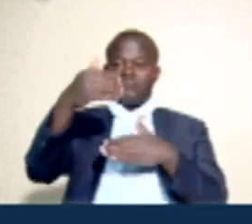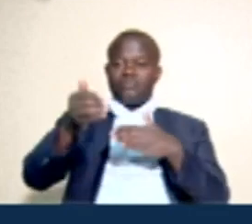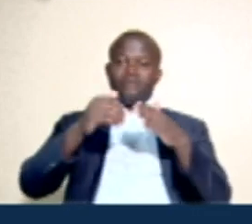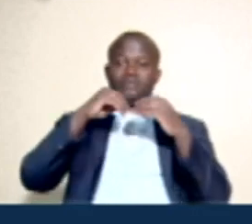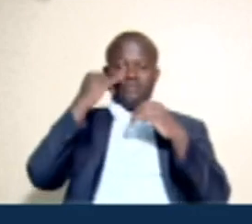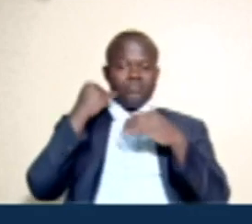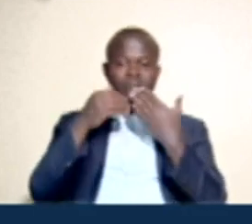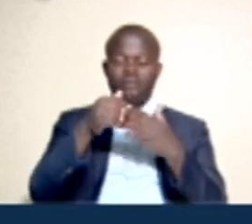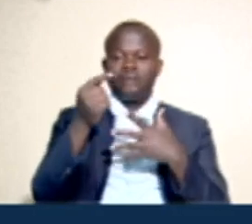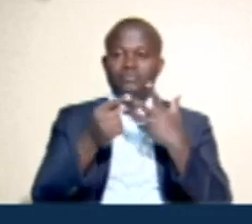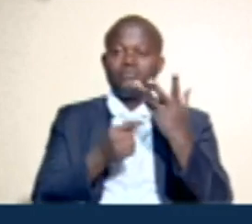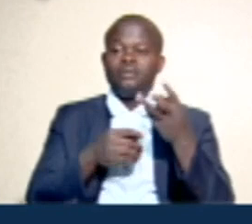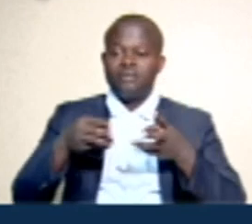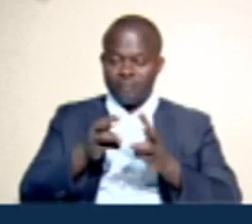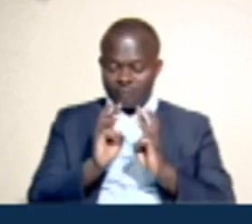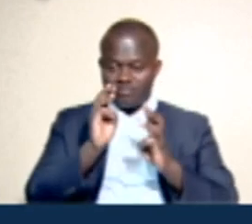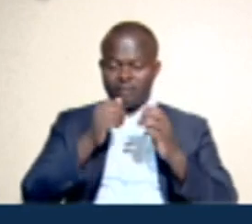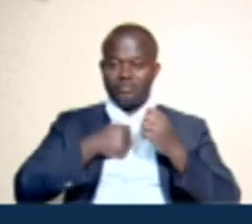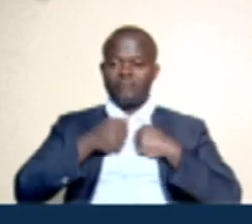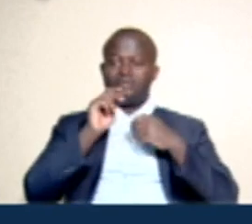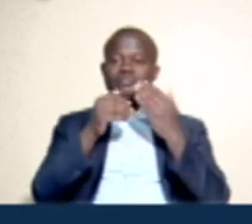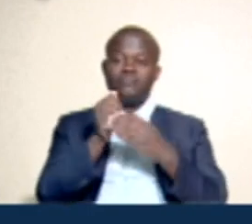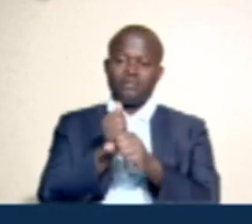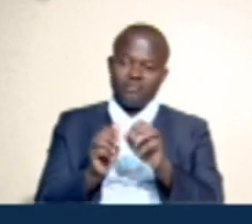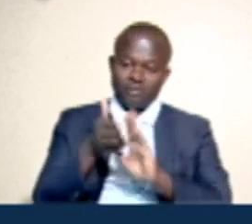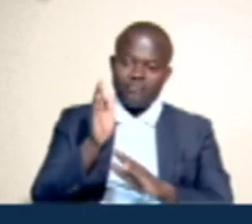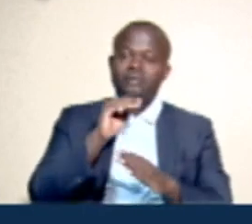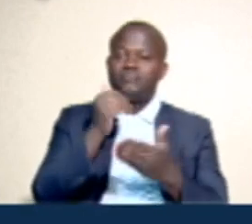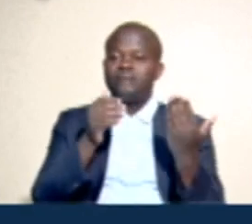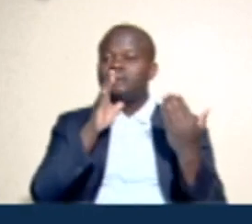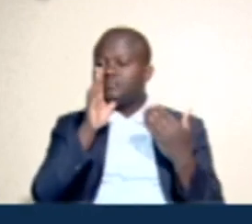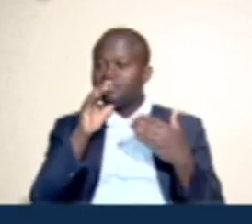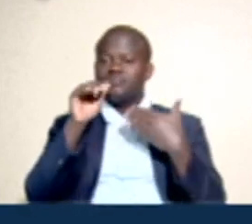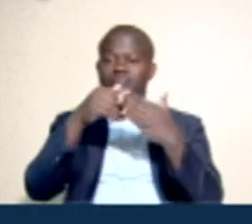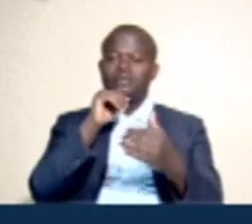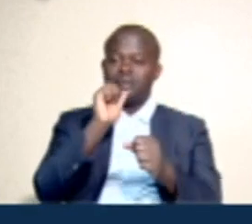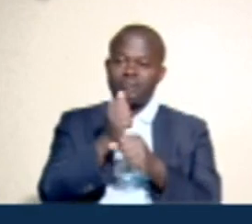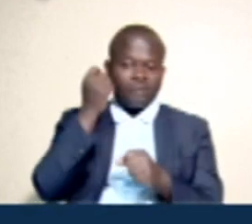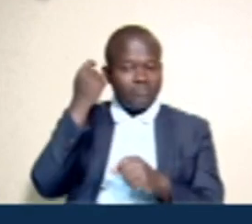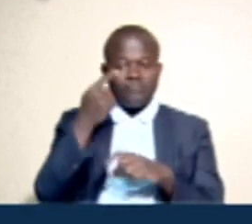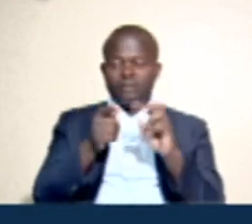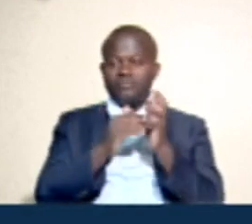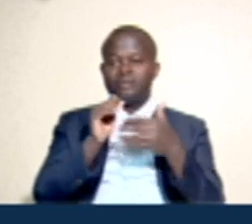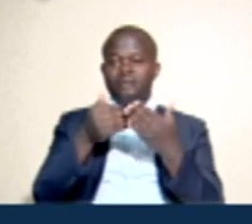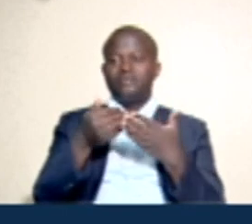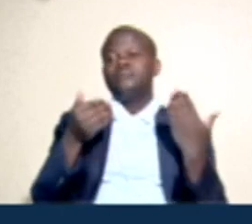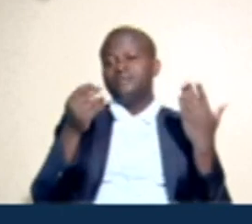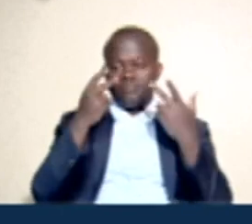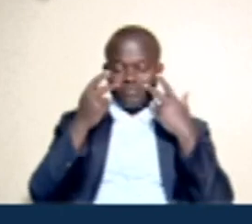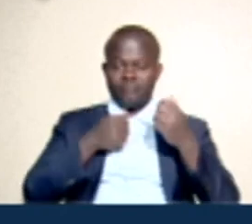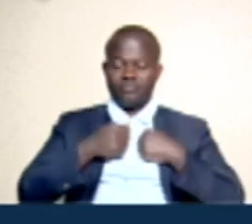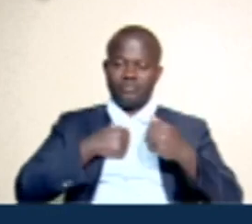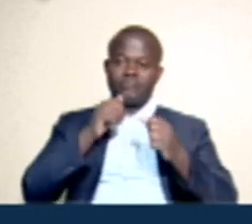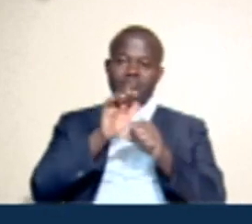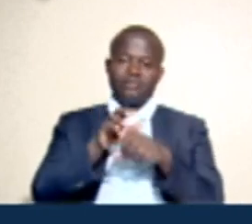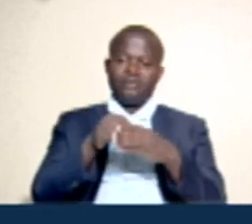Izozo ni kamere muntu, hari uwitabira vuba, hari uwitabira atinze, hari n'utitabira, hari n'utumva ko twebwe icyo tubana n'abanyarwanda benshi muri